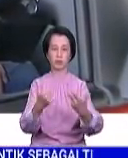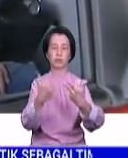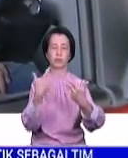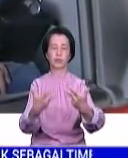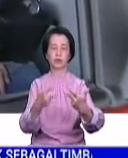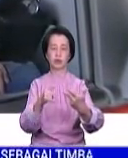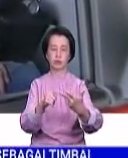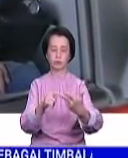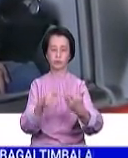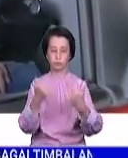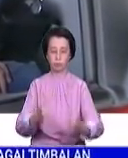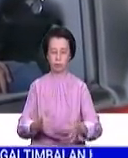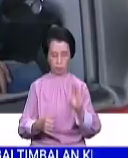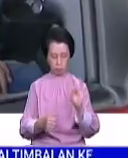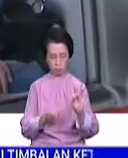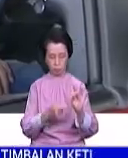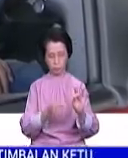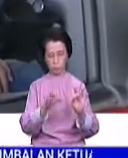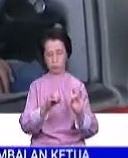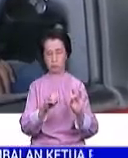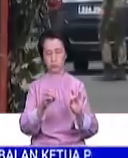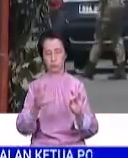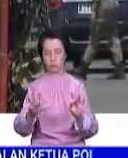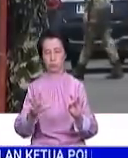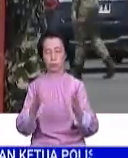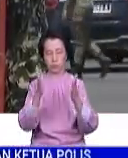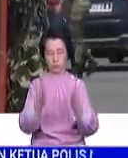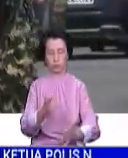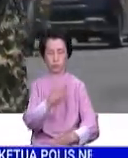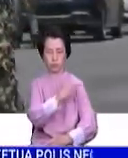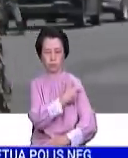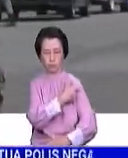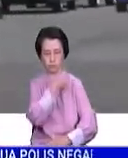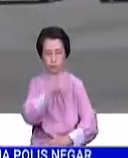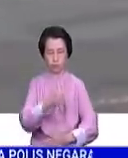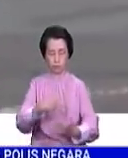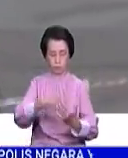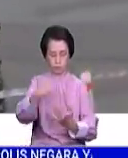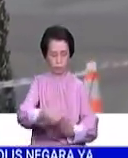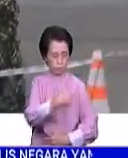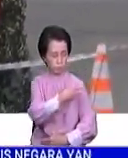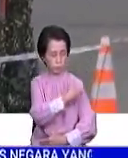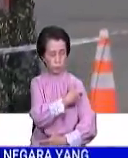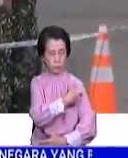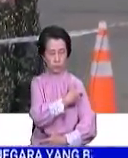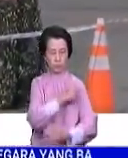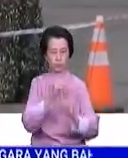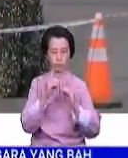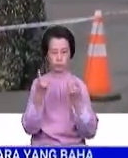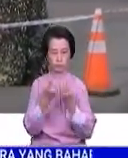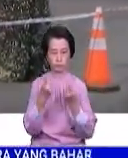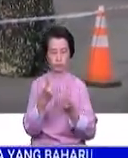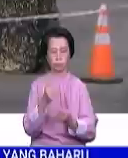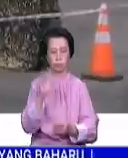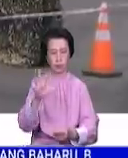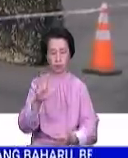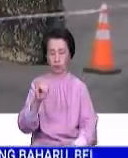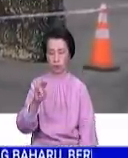keseluruhan terdapat kira-kira 8,065 penerima suntikan bagi program imunisasi peringkat Markas Division ke-5